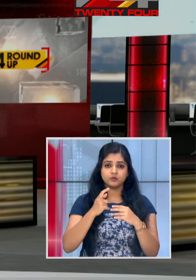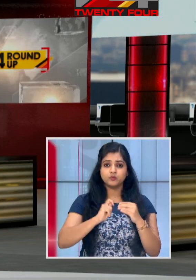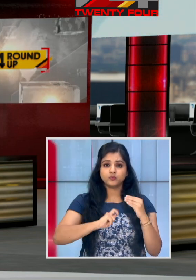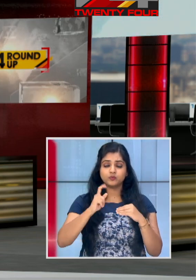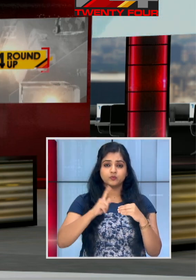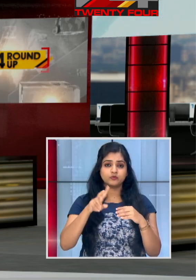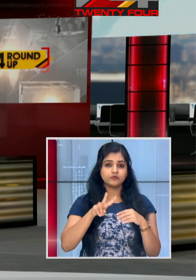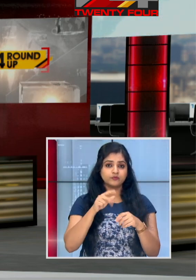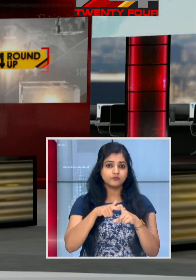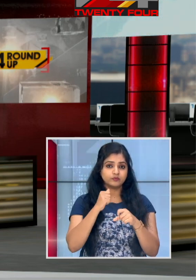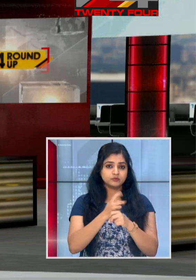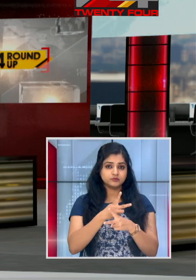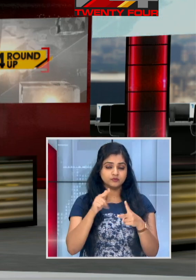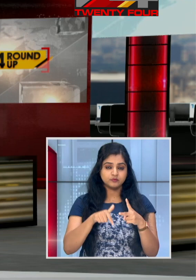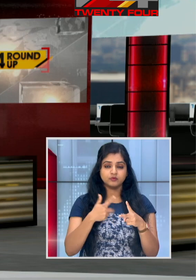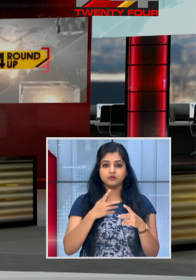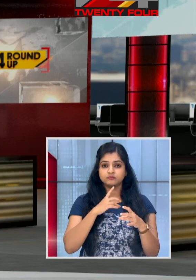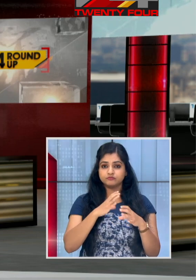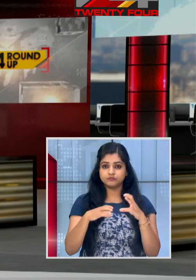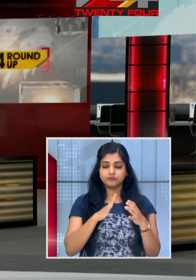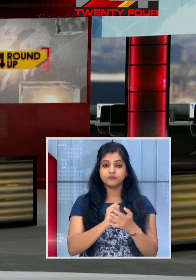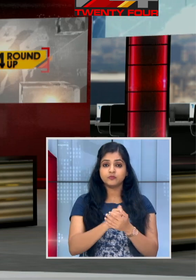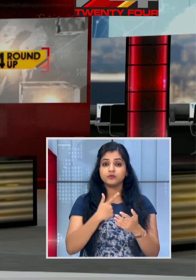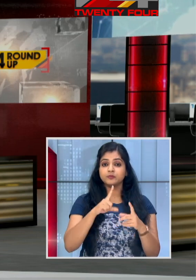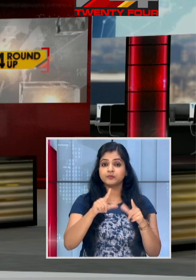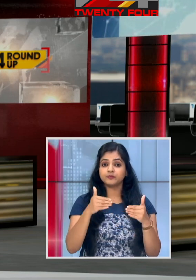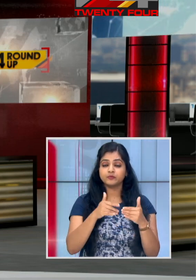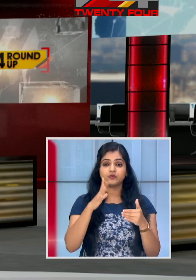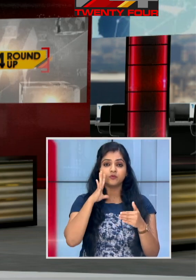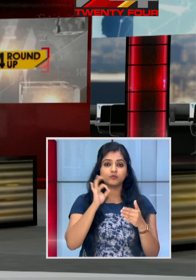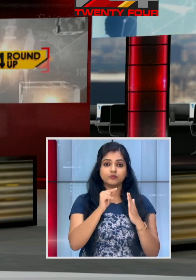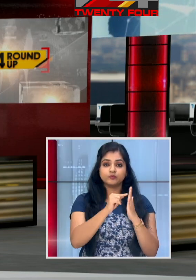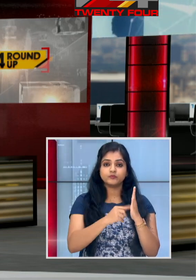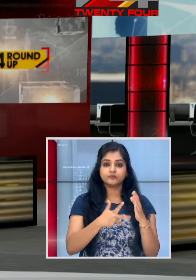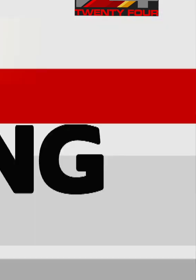ചർച്ചയുമാണ്. എന്തൊക്കെയാണ് ഈ യോഗത്തിലെ നിർദ്ദേശങ്ങൾ, നടപടികൾ?